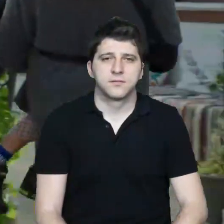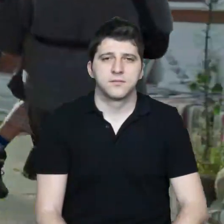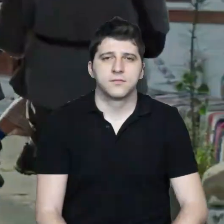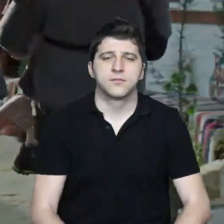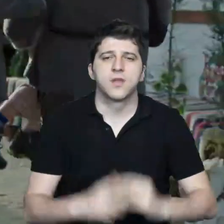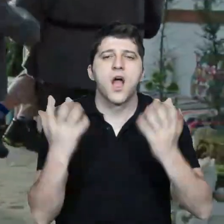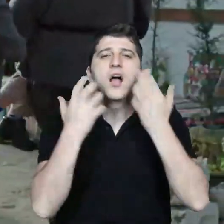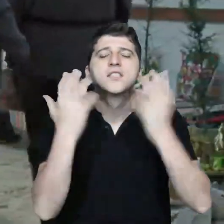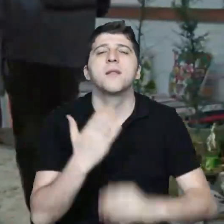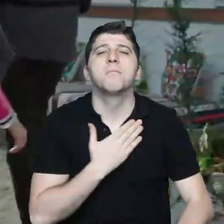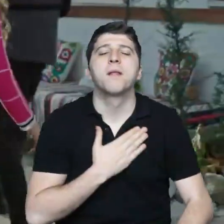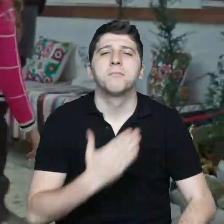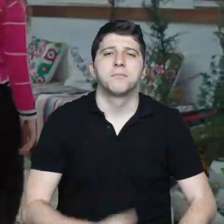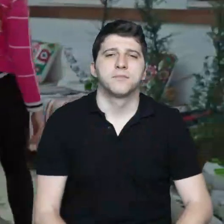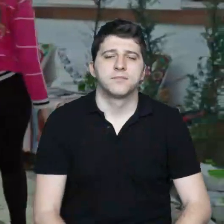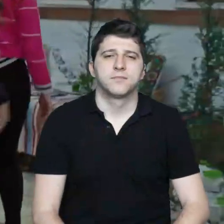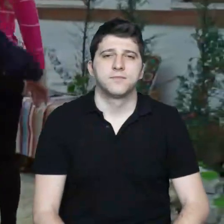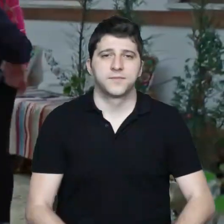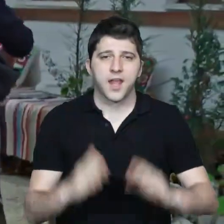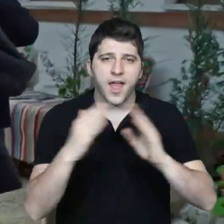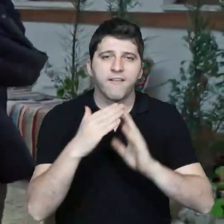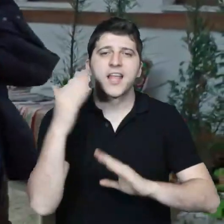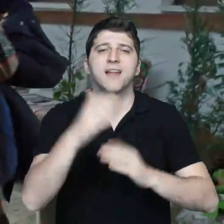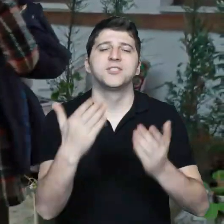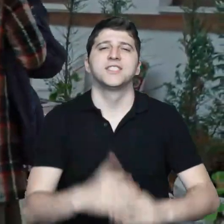Aslanım benim ya. Ay, evin önüne gelmiş.